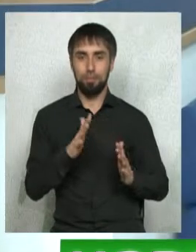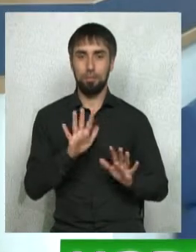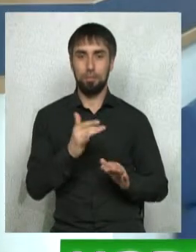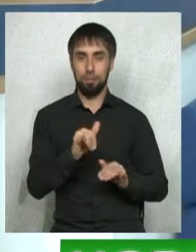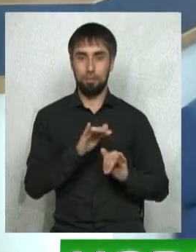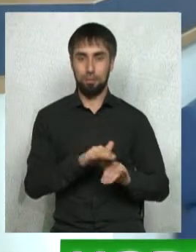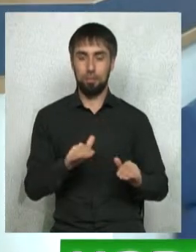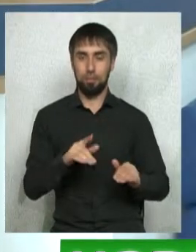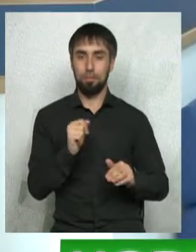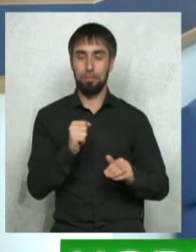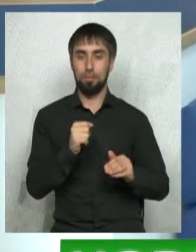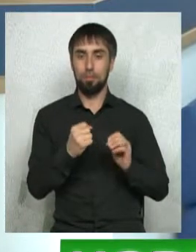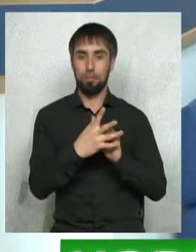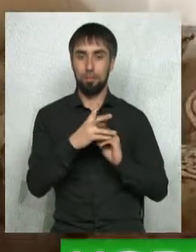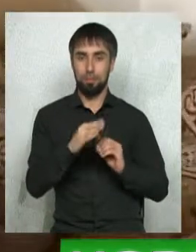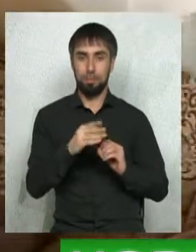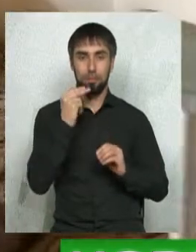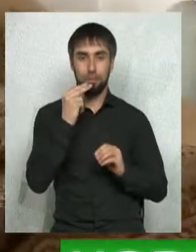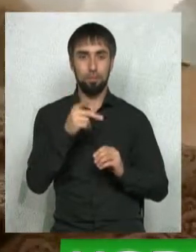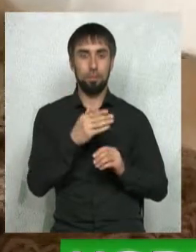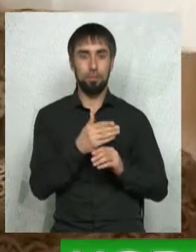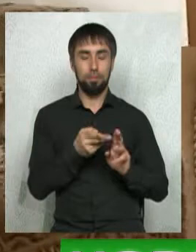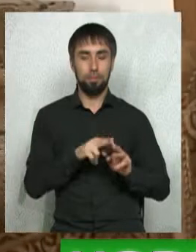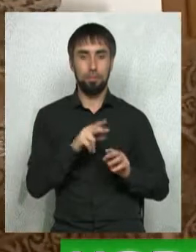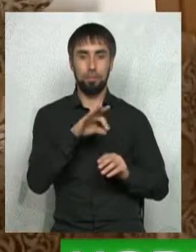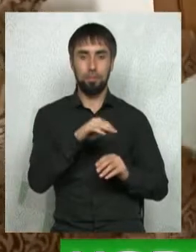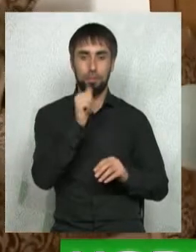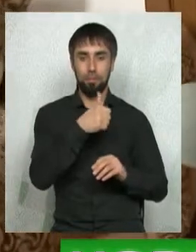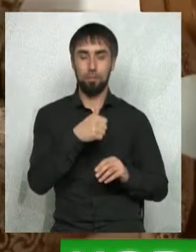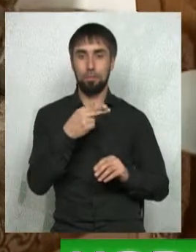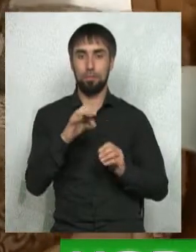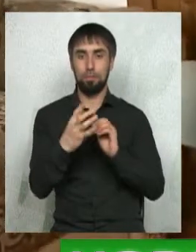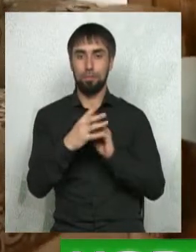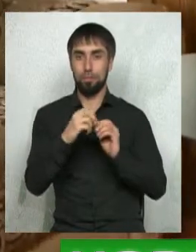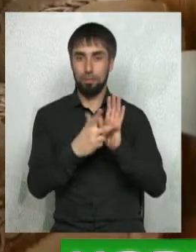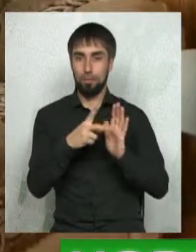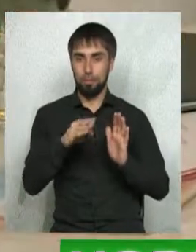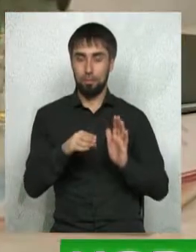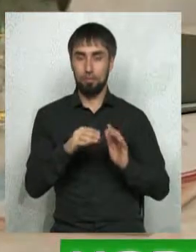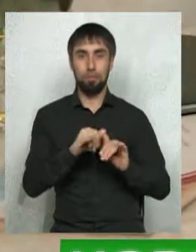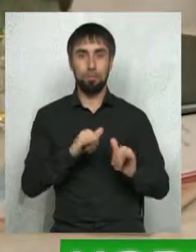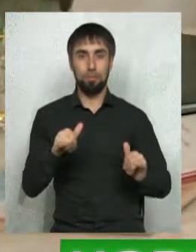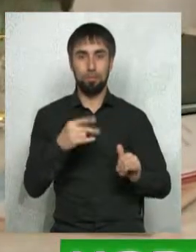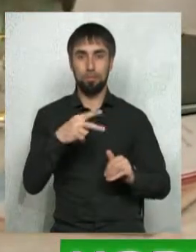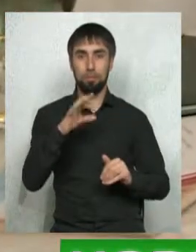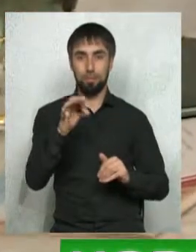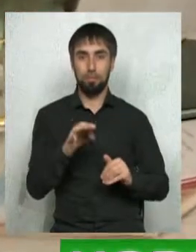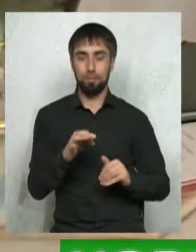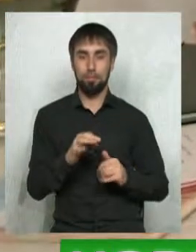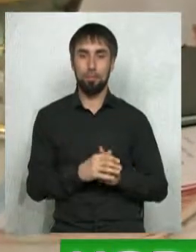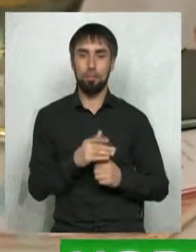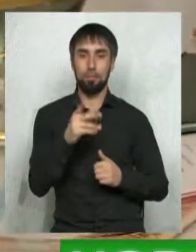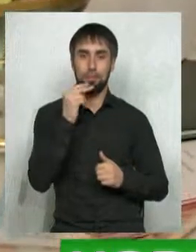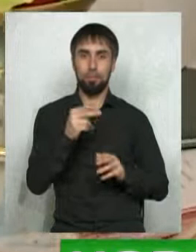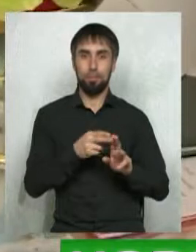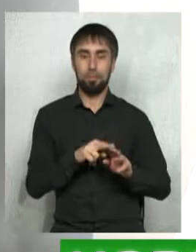детей. За последние 15 лет число больных в возрасте от года до 18 лет выросло на 20%. И эти цифры